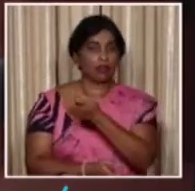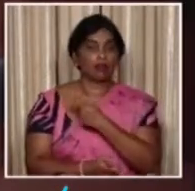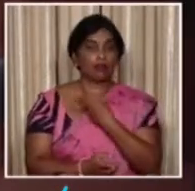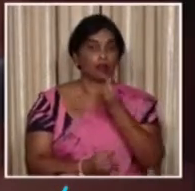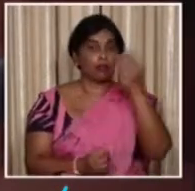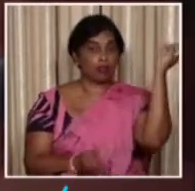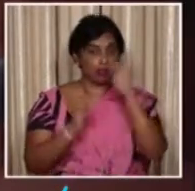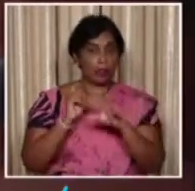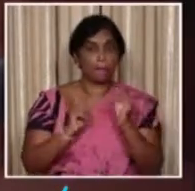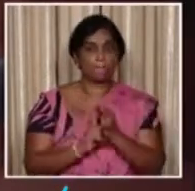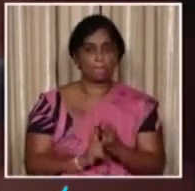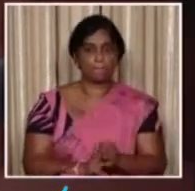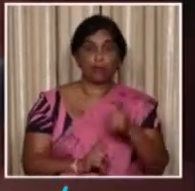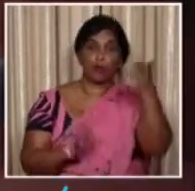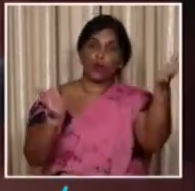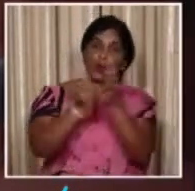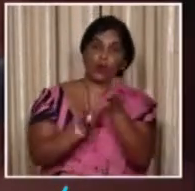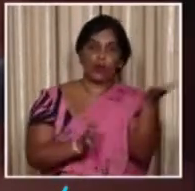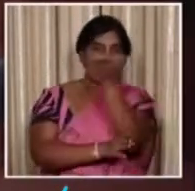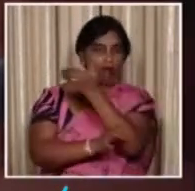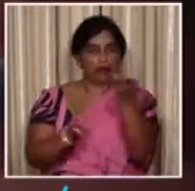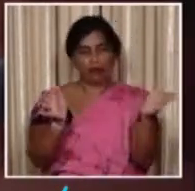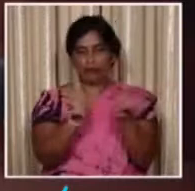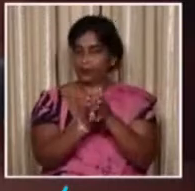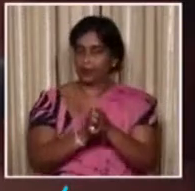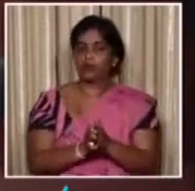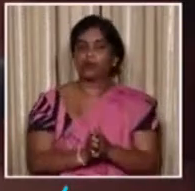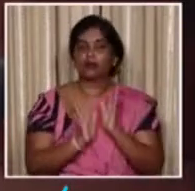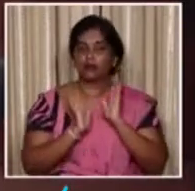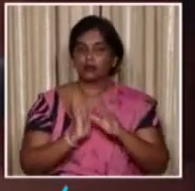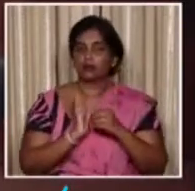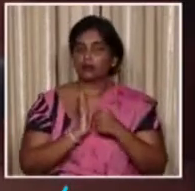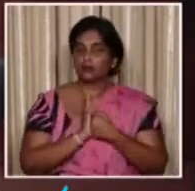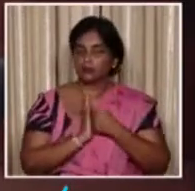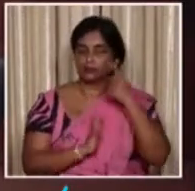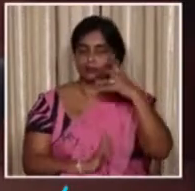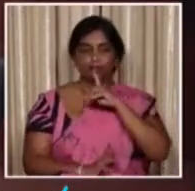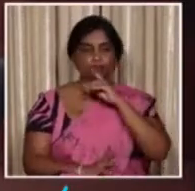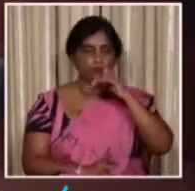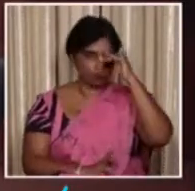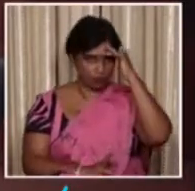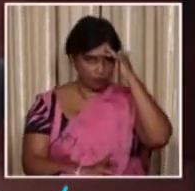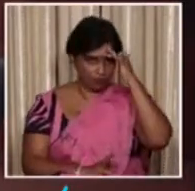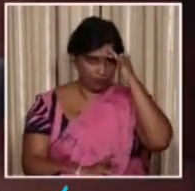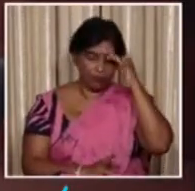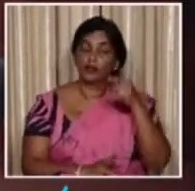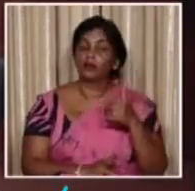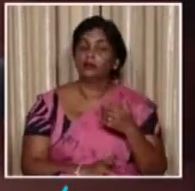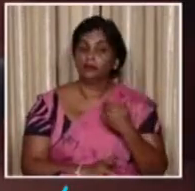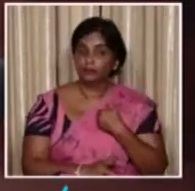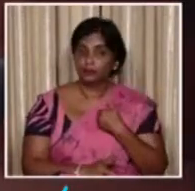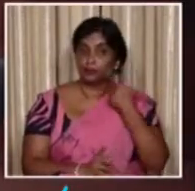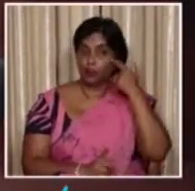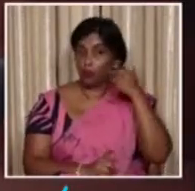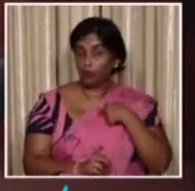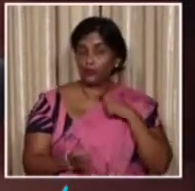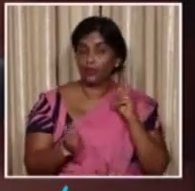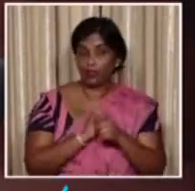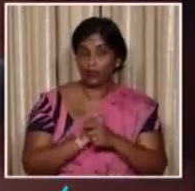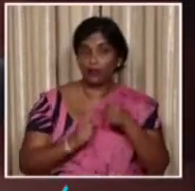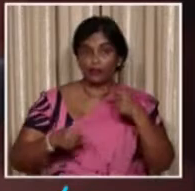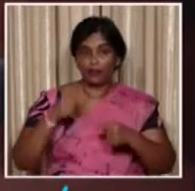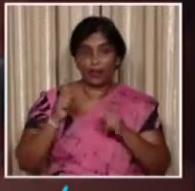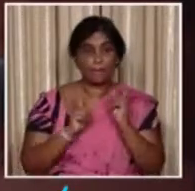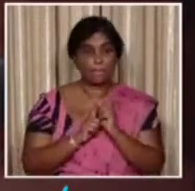එවලා කියලා ප්‍රසන්න වන්න තුල ඒගොල්ල එකට හිටපු අය සම්මිලත් එක්ක එනිසා කරු නියෝජකතාන එකතුමනේ අප පිළිබඳව ක්‍රිකට් විවාදයේදී